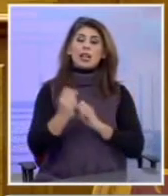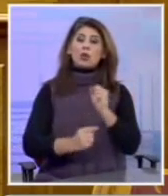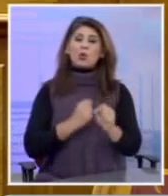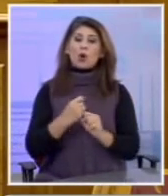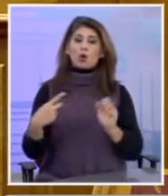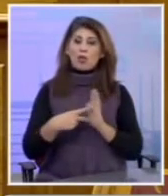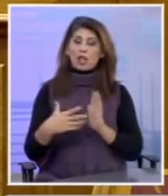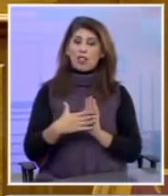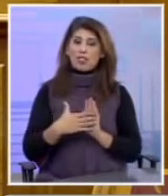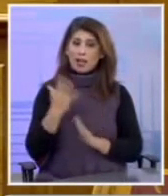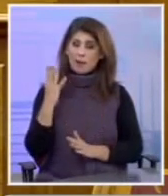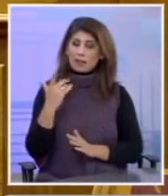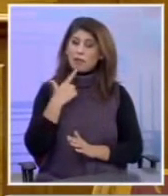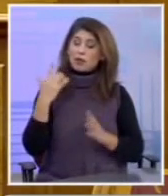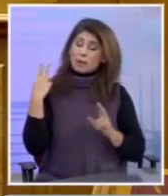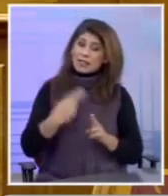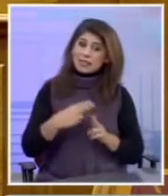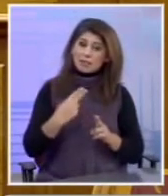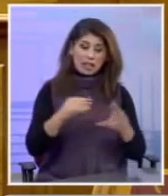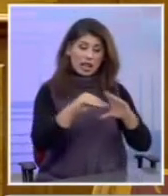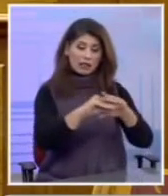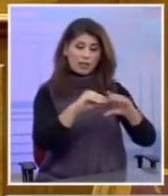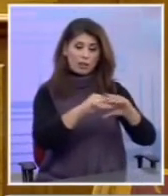όπου είχαμε μια σημαντικότατη εκροή καταθέσεων